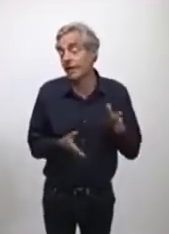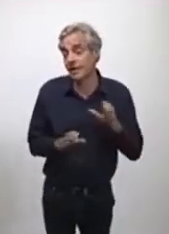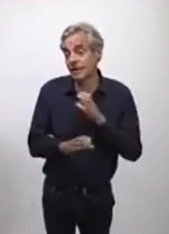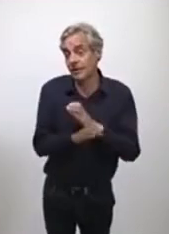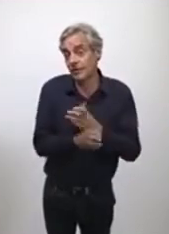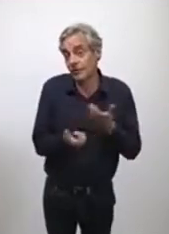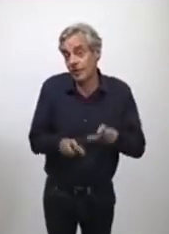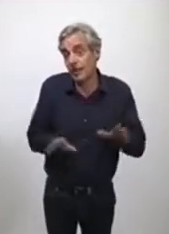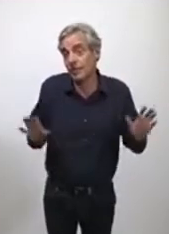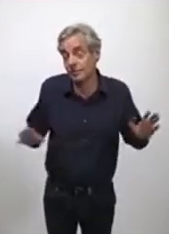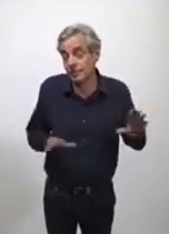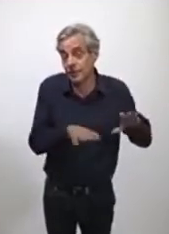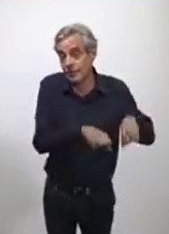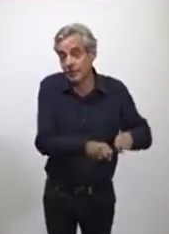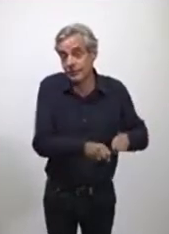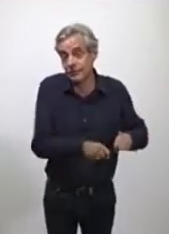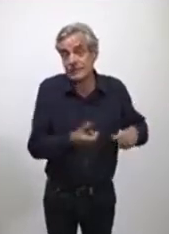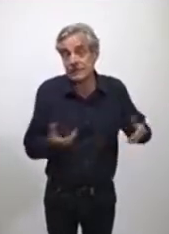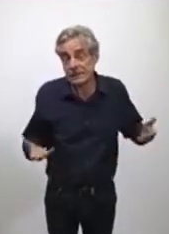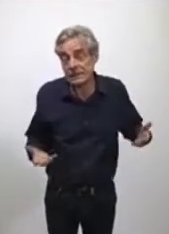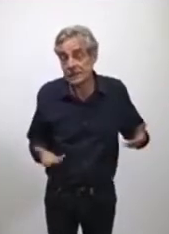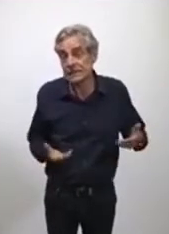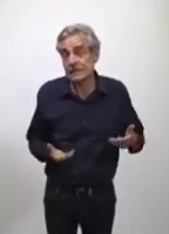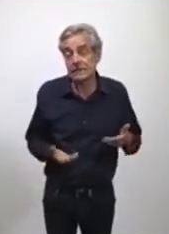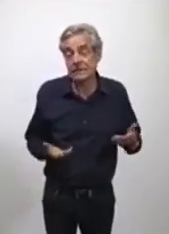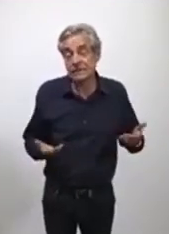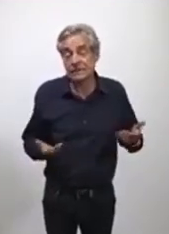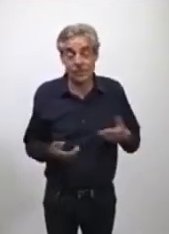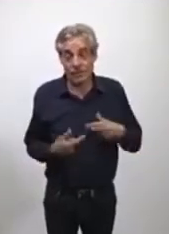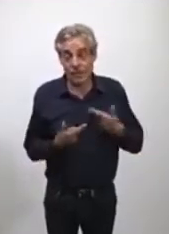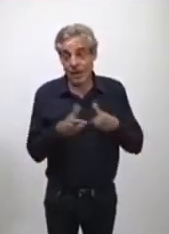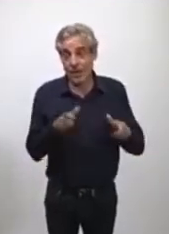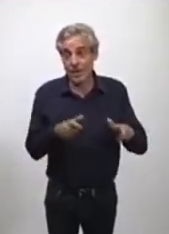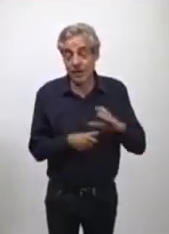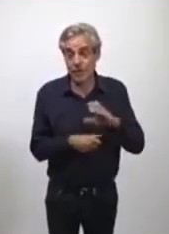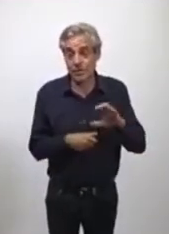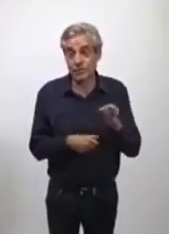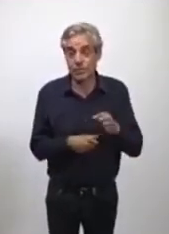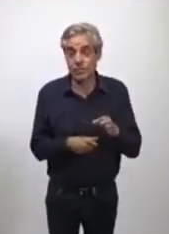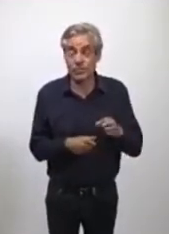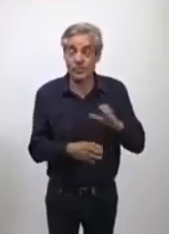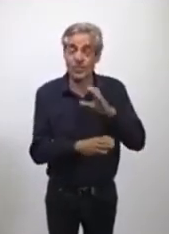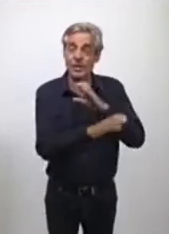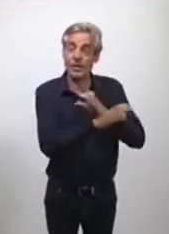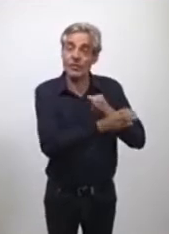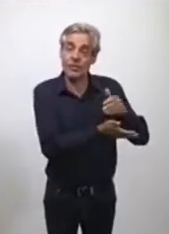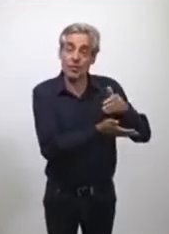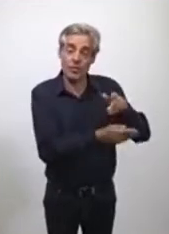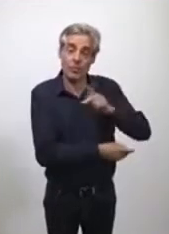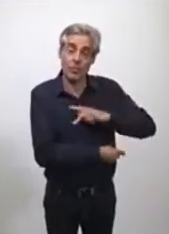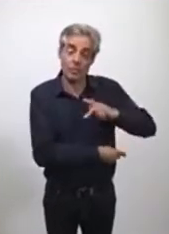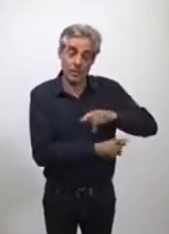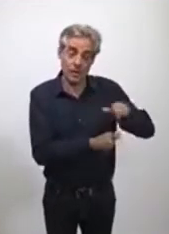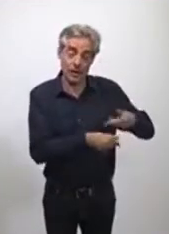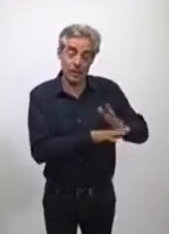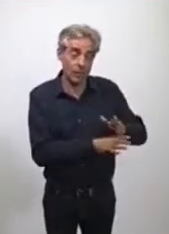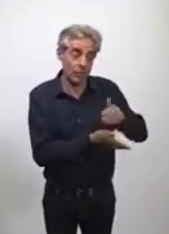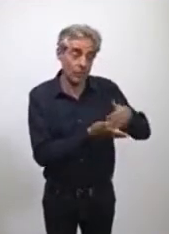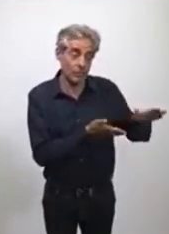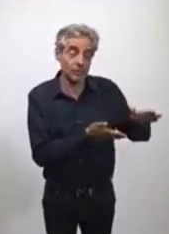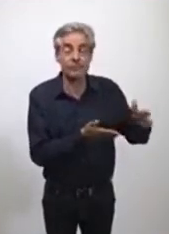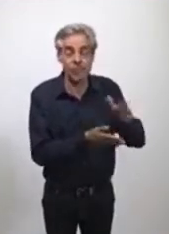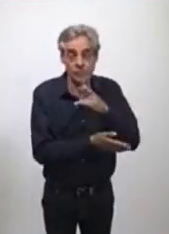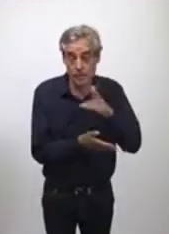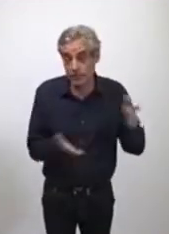un peu plus compliqué que ça. On peut pas totalement non plus déloger un propriétaire en place. Et en